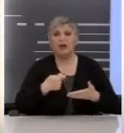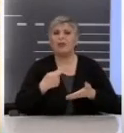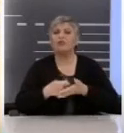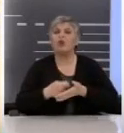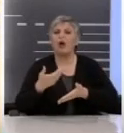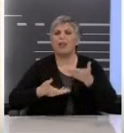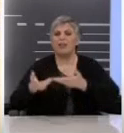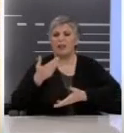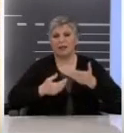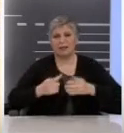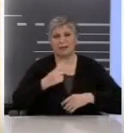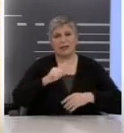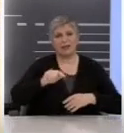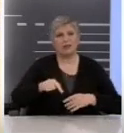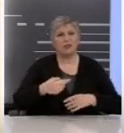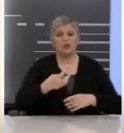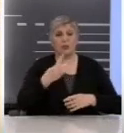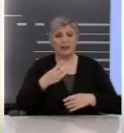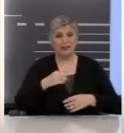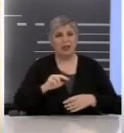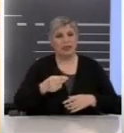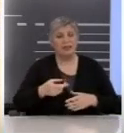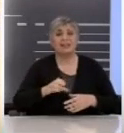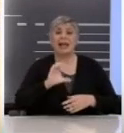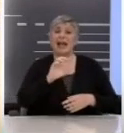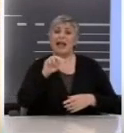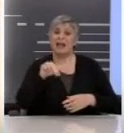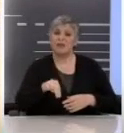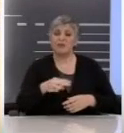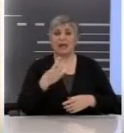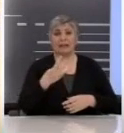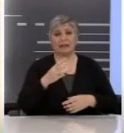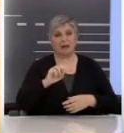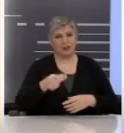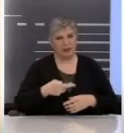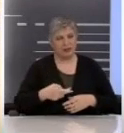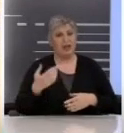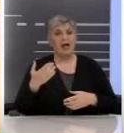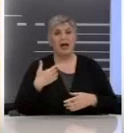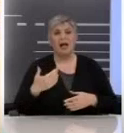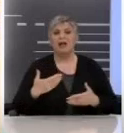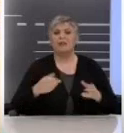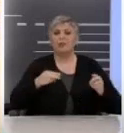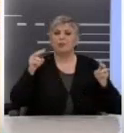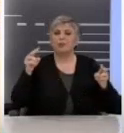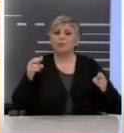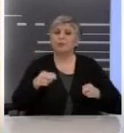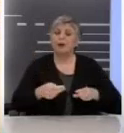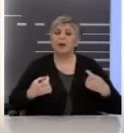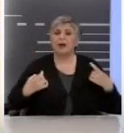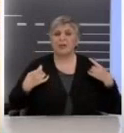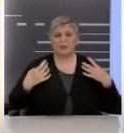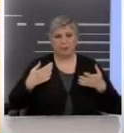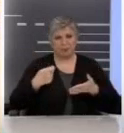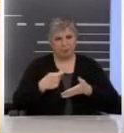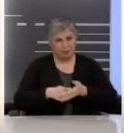1,3 δις. Ένφια, 3 δις. Μείωση του αφορολόγητου το 2012, επιπλέον 3 δις.